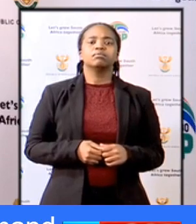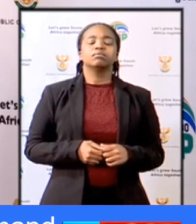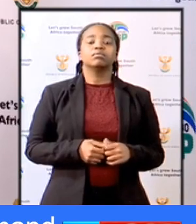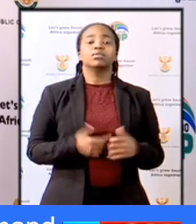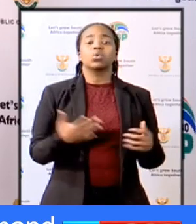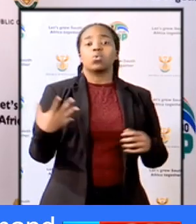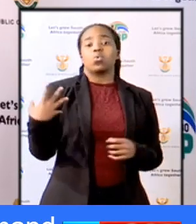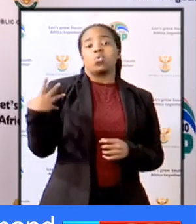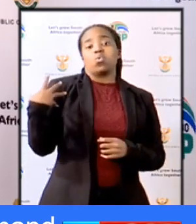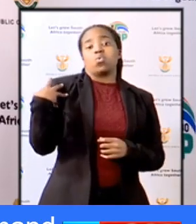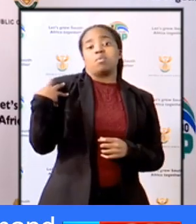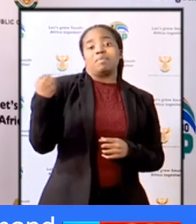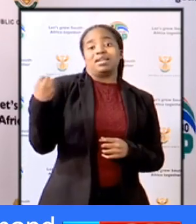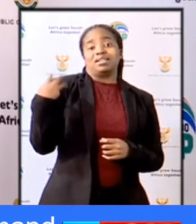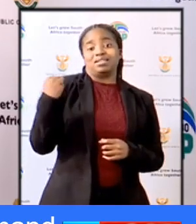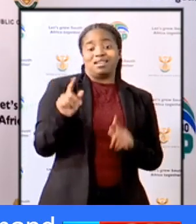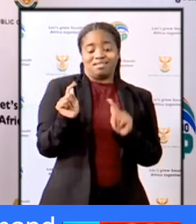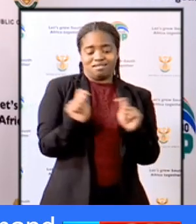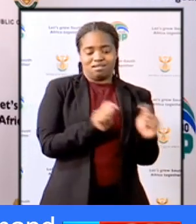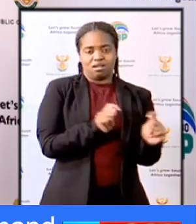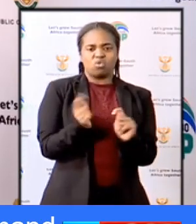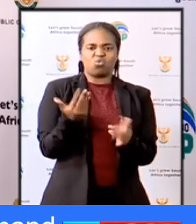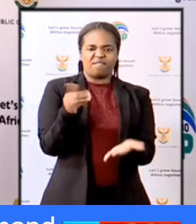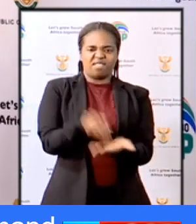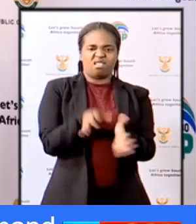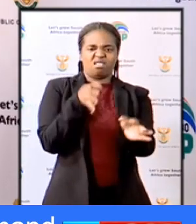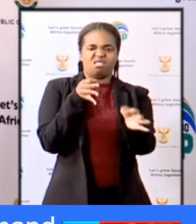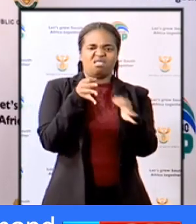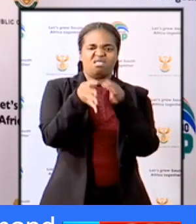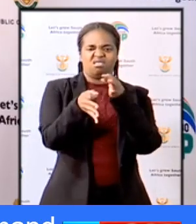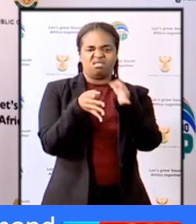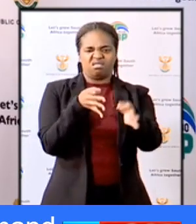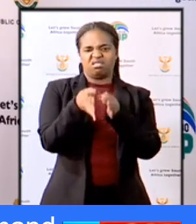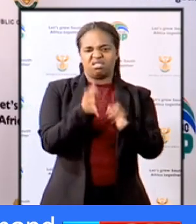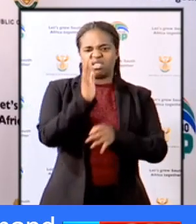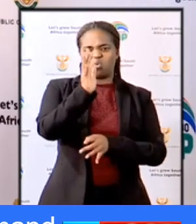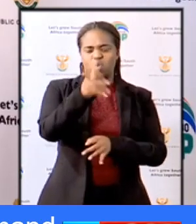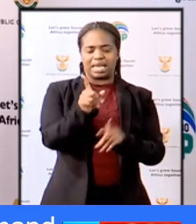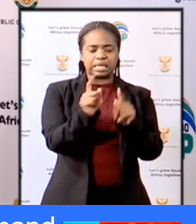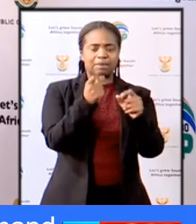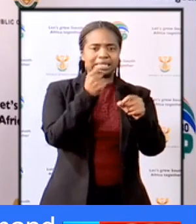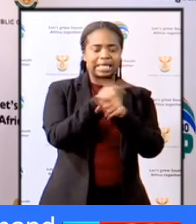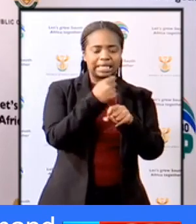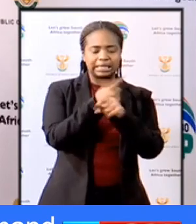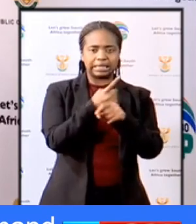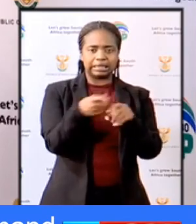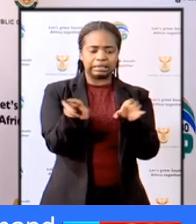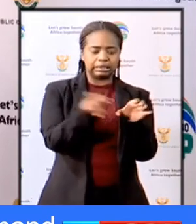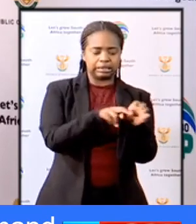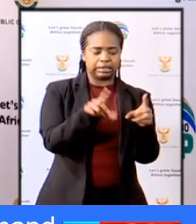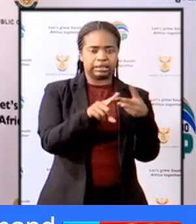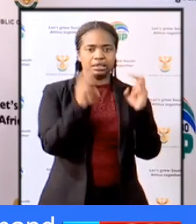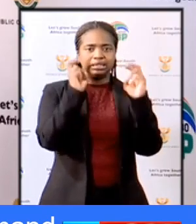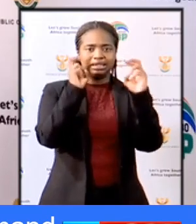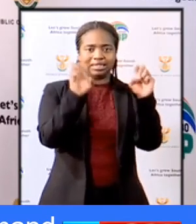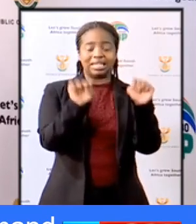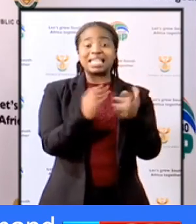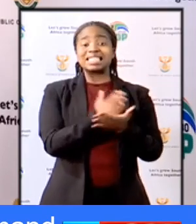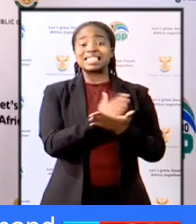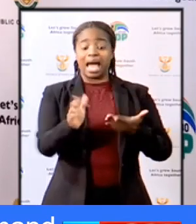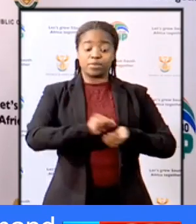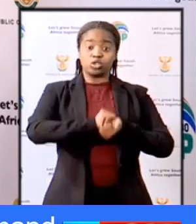Ungqongqoshe ke wezokuthutha uzobalula kabanzi. Kuzovulwa futhi nezemidlalo